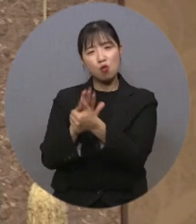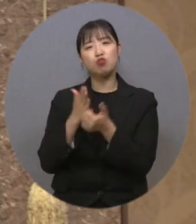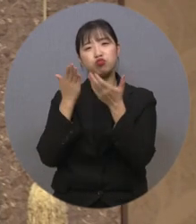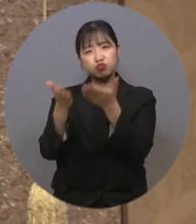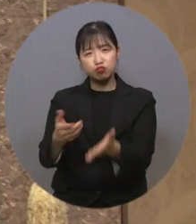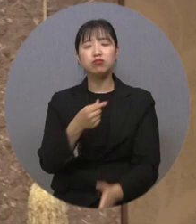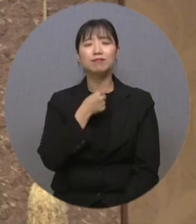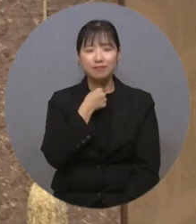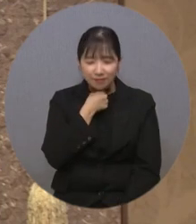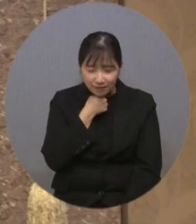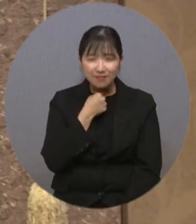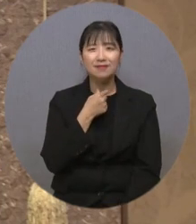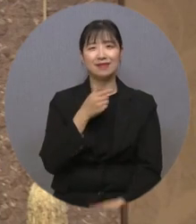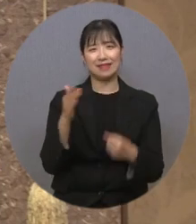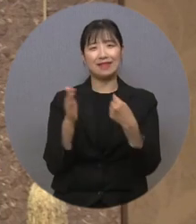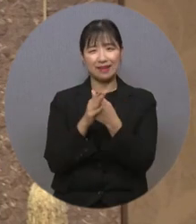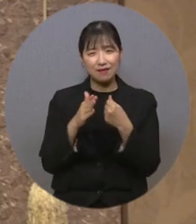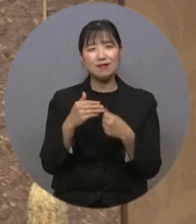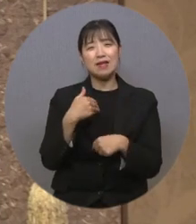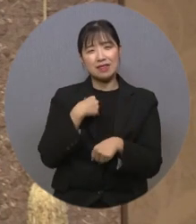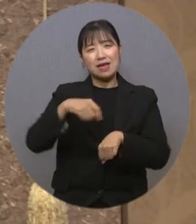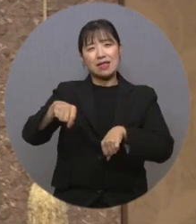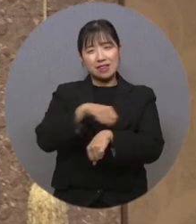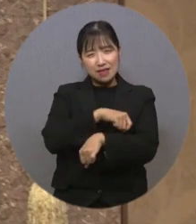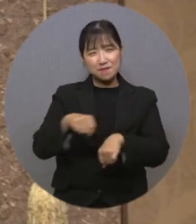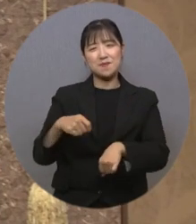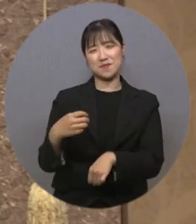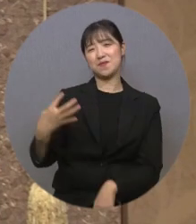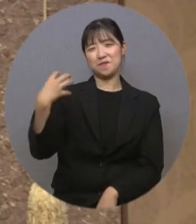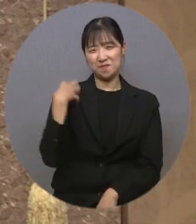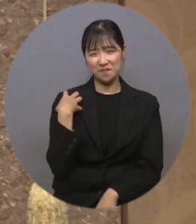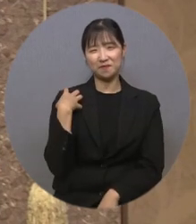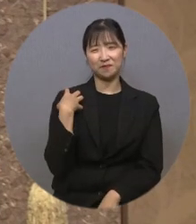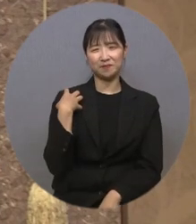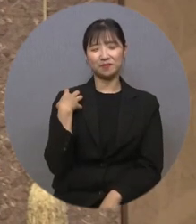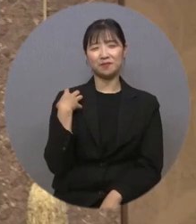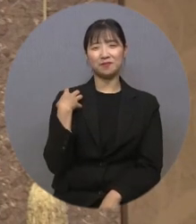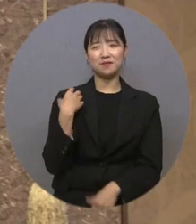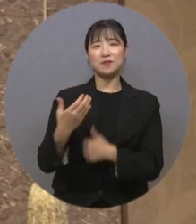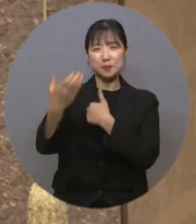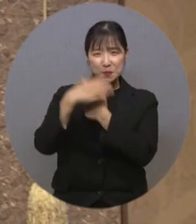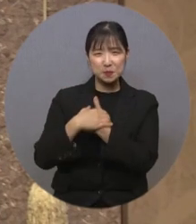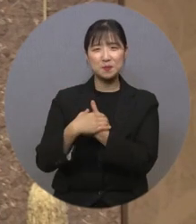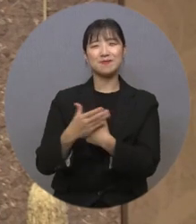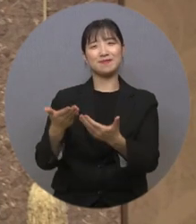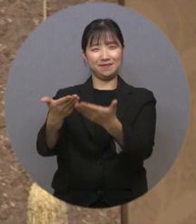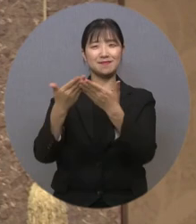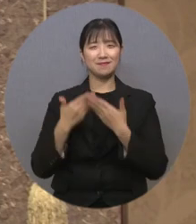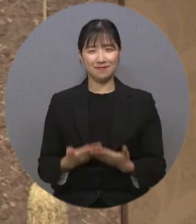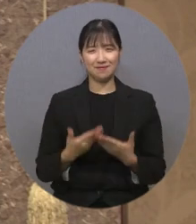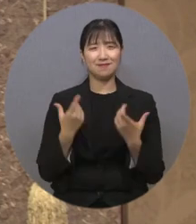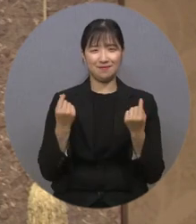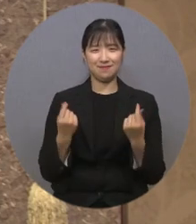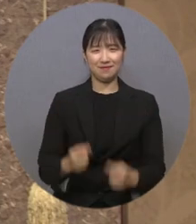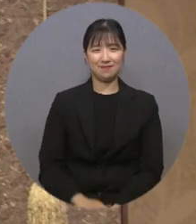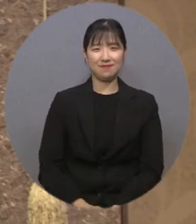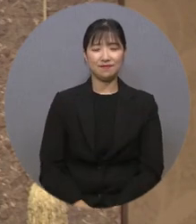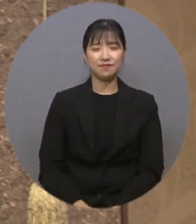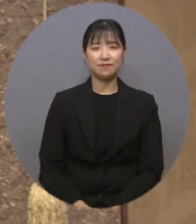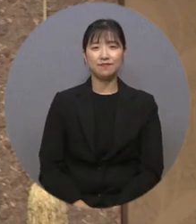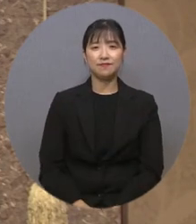도움을 줬으면 하는 의미에서 저에게 경제특구청에 특별 고문을 저에게 이촉을 시켜준